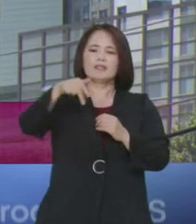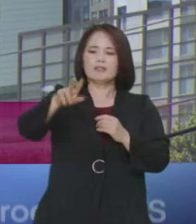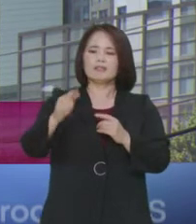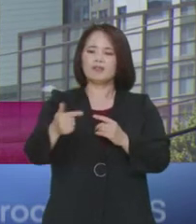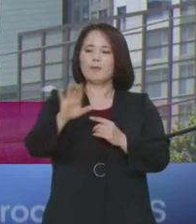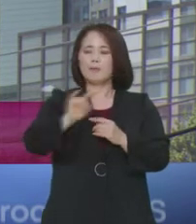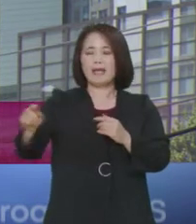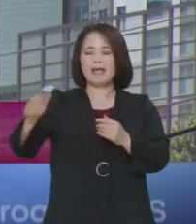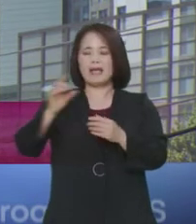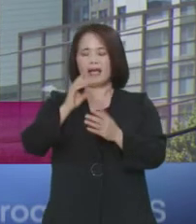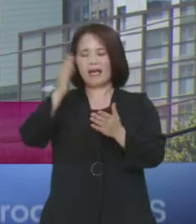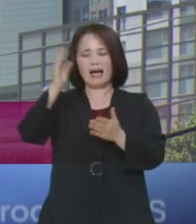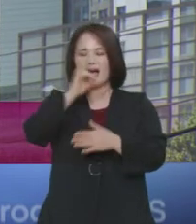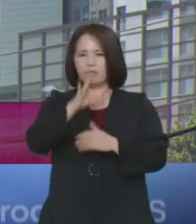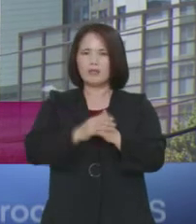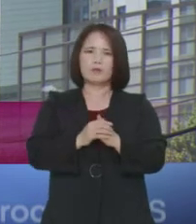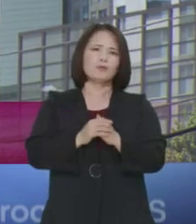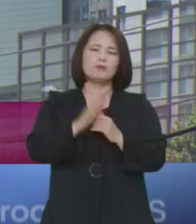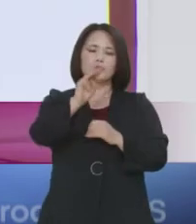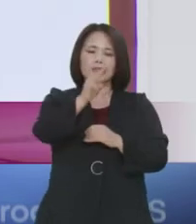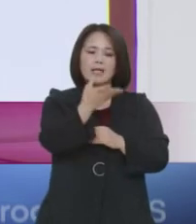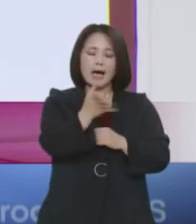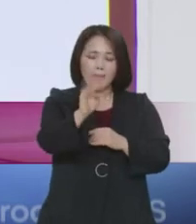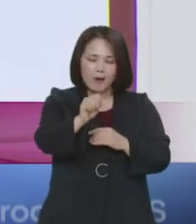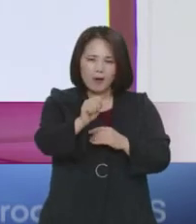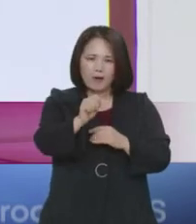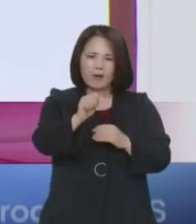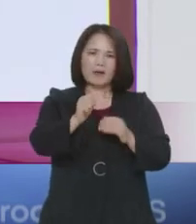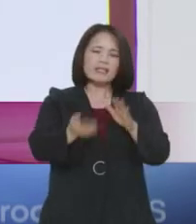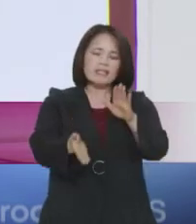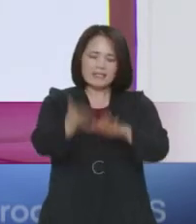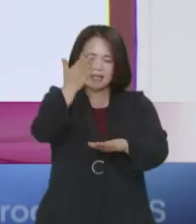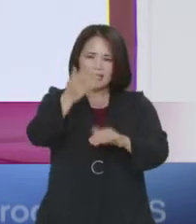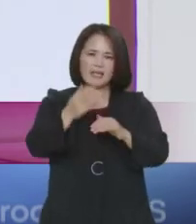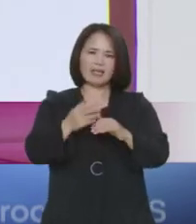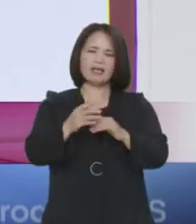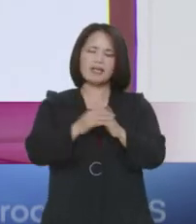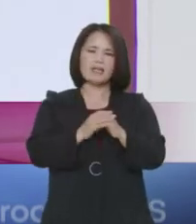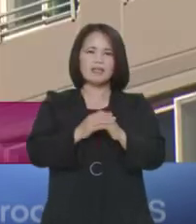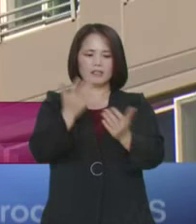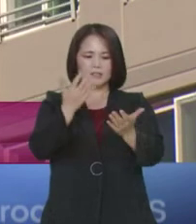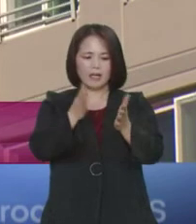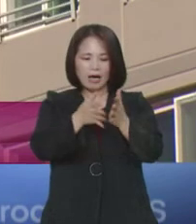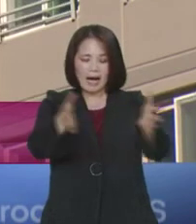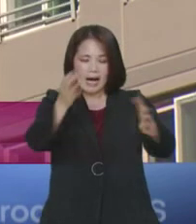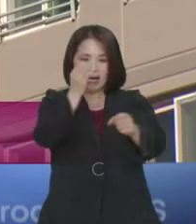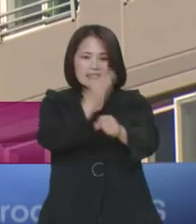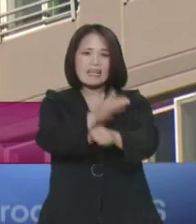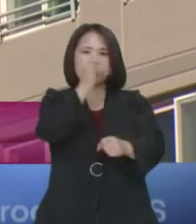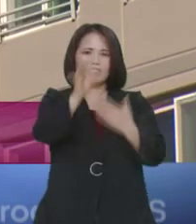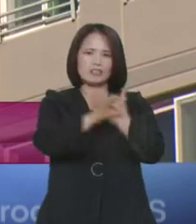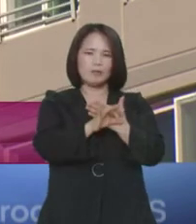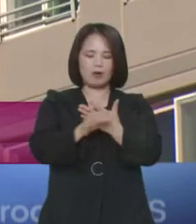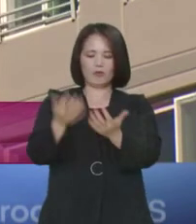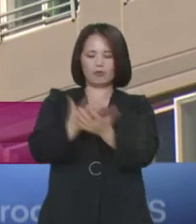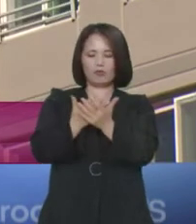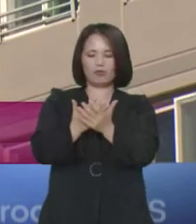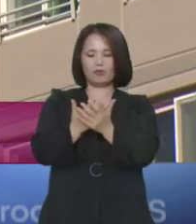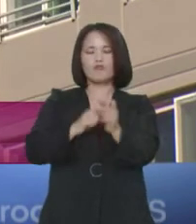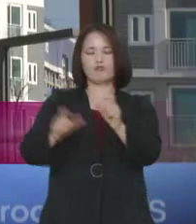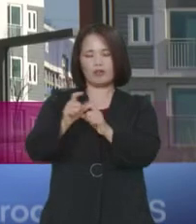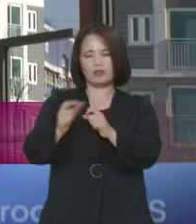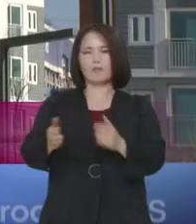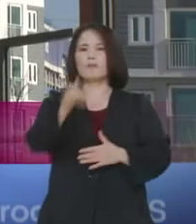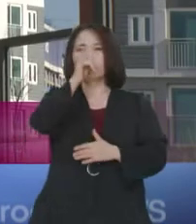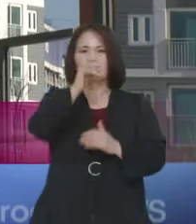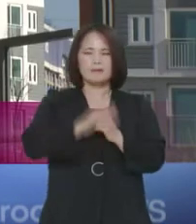이상 주택을 사시려면 자금조달 계획서를 꼭 제출 하셔야 하구요 1주택자 이더라도 z 졸 그 주택담보 대출